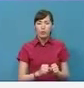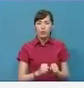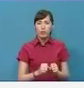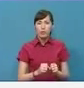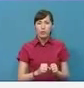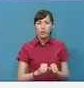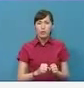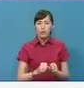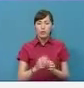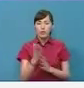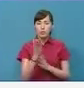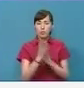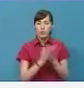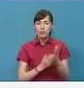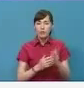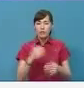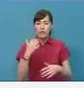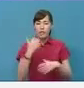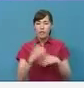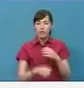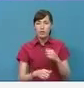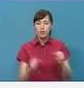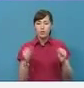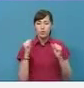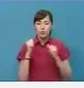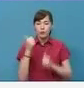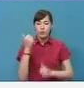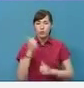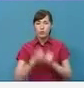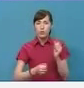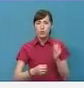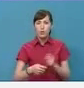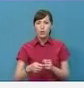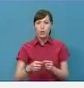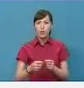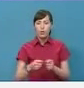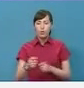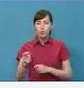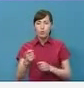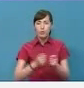спорттан жарыс ұйымдастырып отырмыз. 8 команда қатысып,